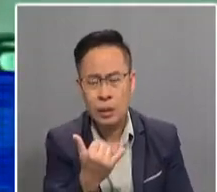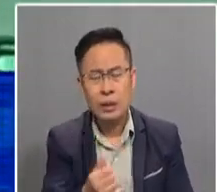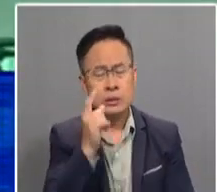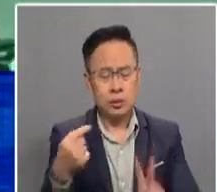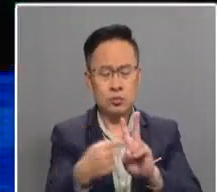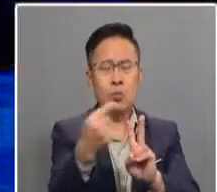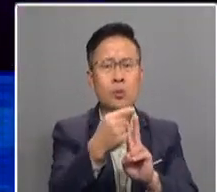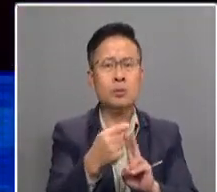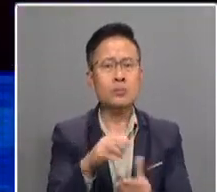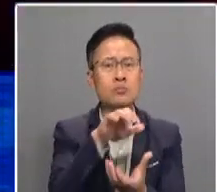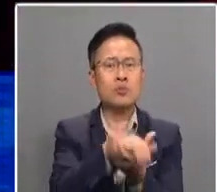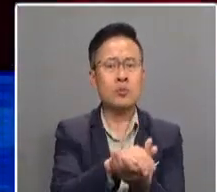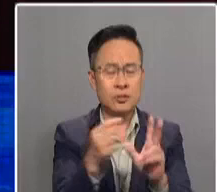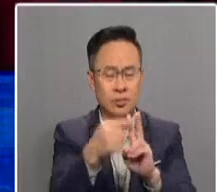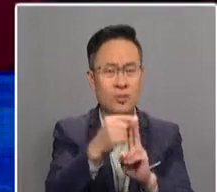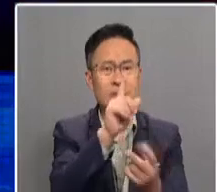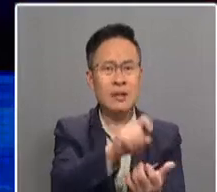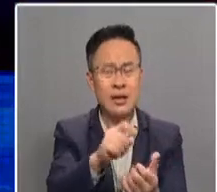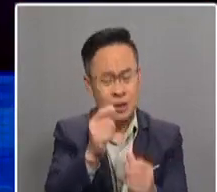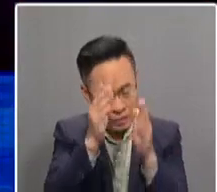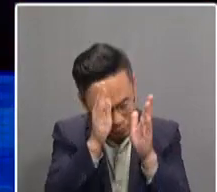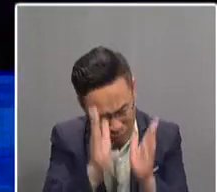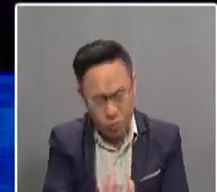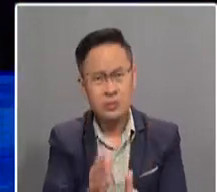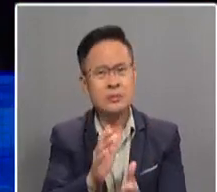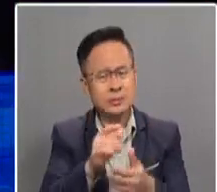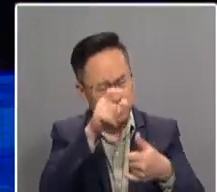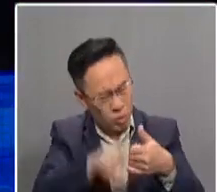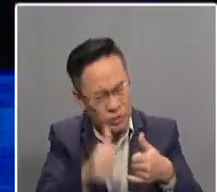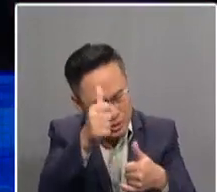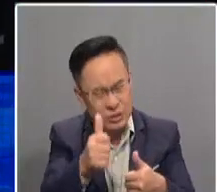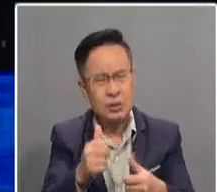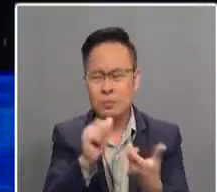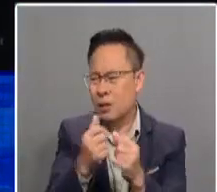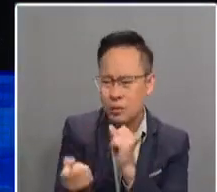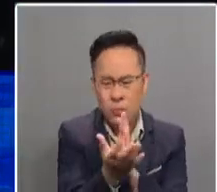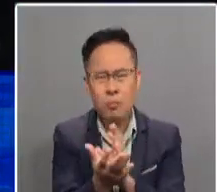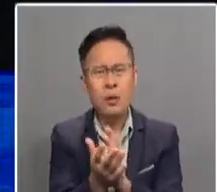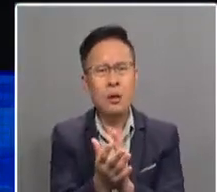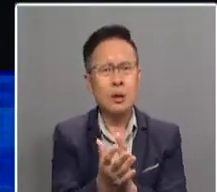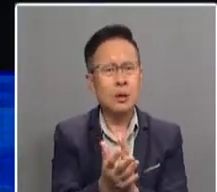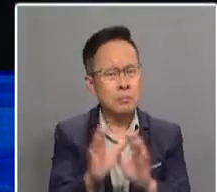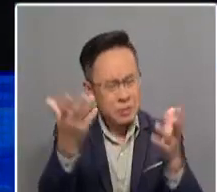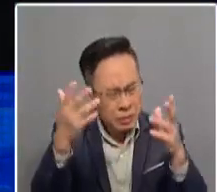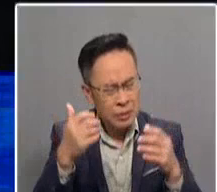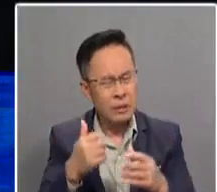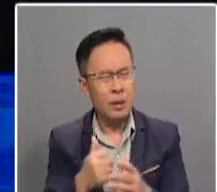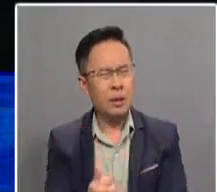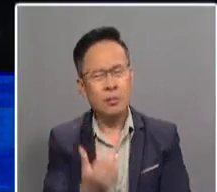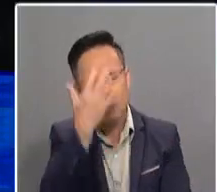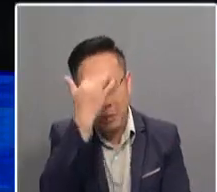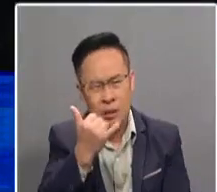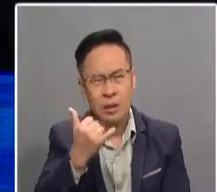กับใครไม่น่าจะต้องมาเสียชีวิตแบบนี้แล้วเป็นใครก็รับไม่ได้นะฮะอันนี้คือทางญาติบอกนะเพราะว่ามันโหดเหี้ยมเกินไปอยาก